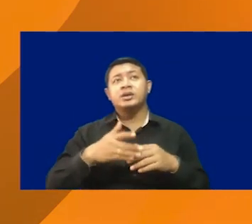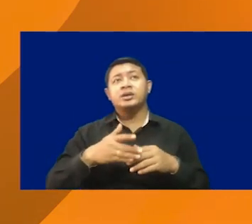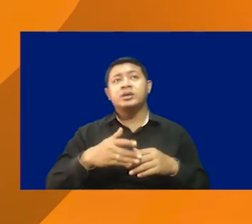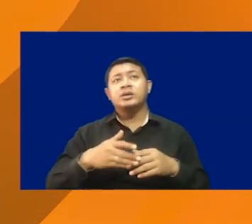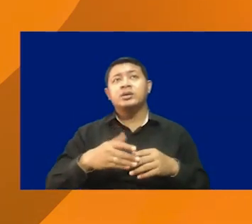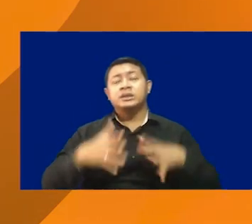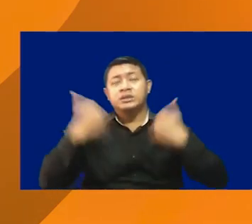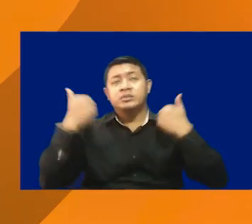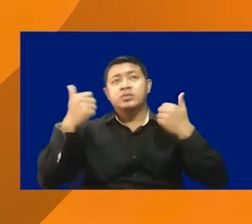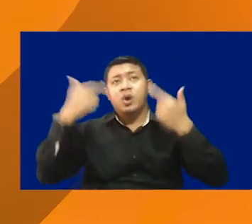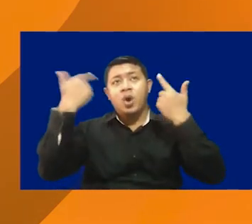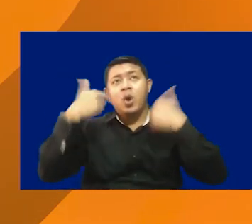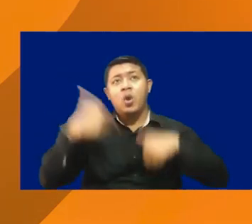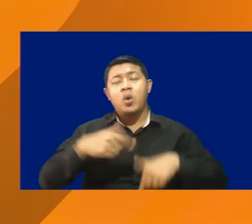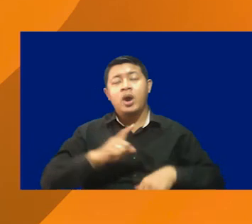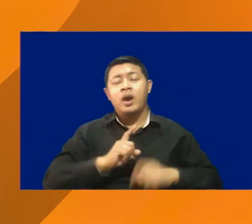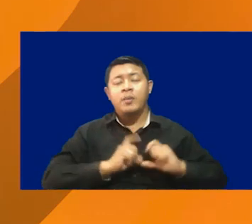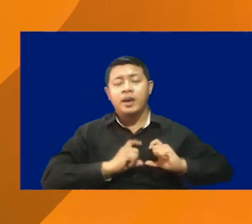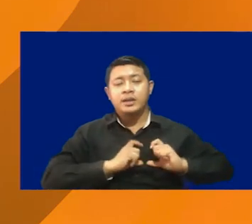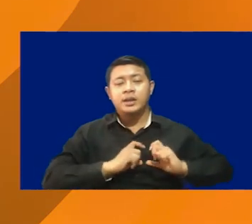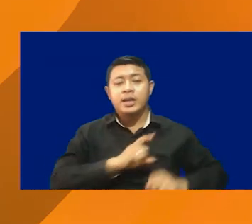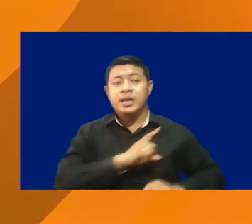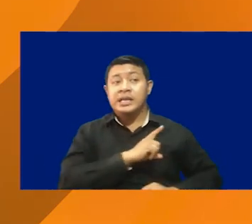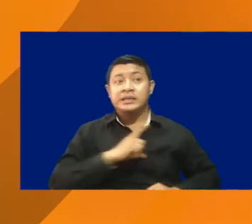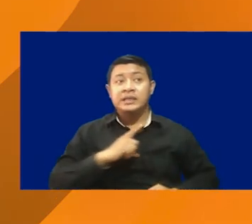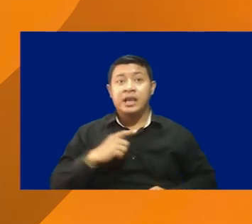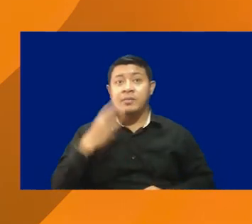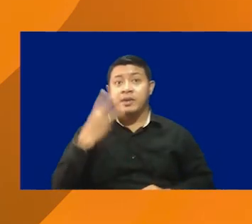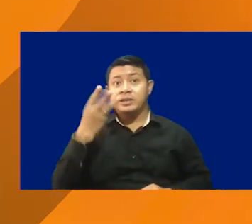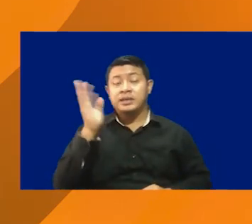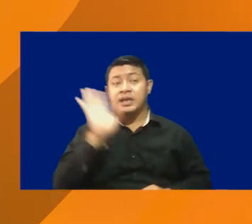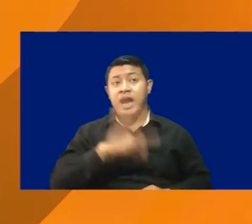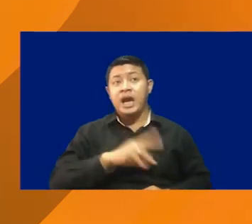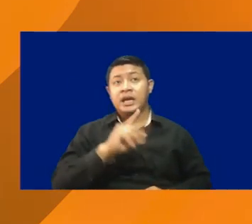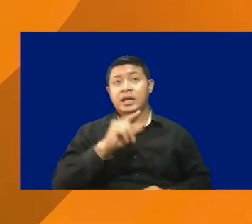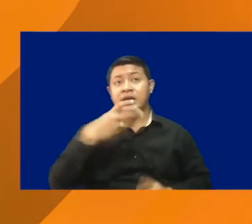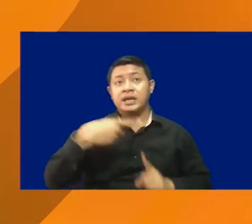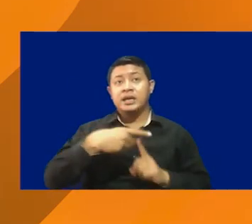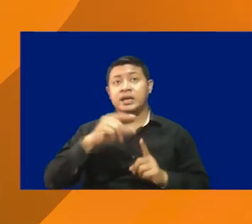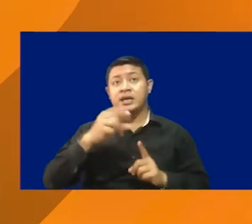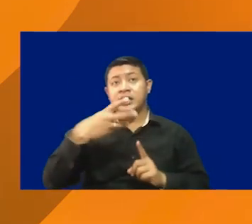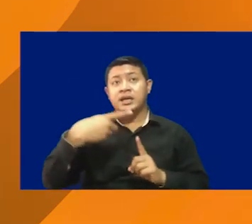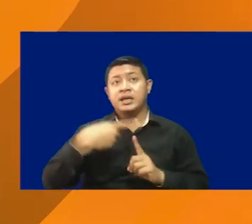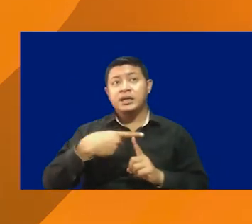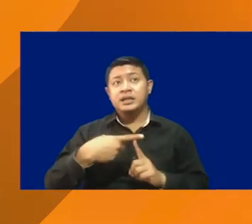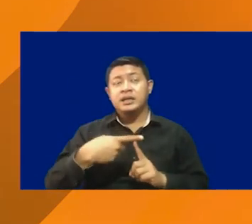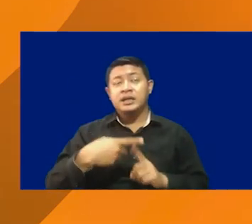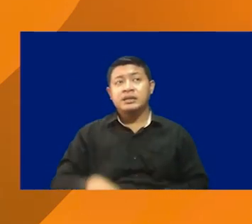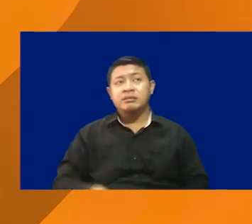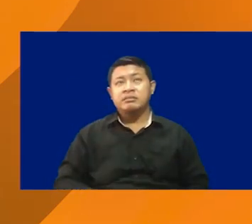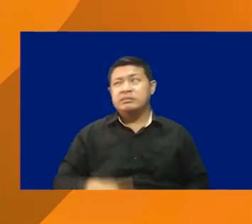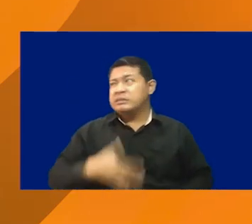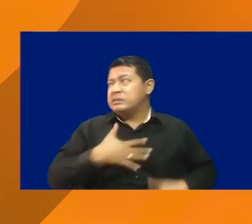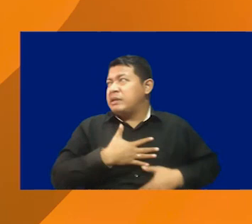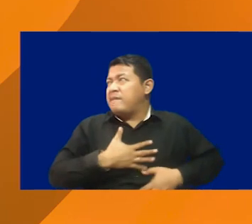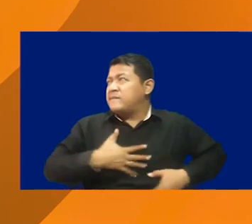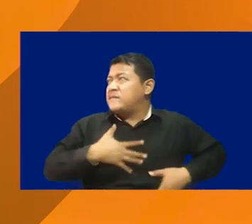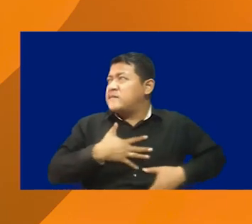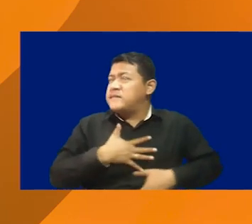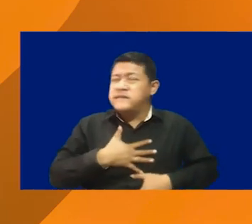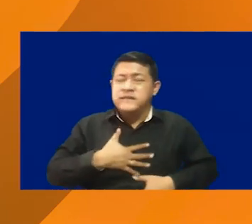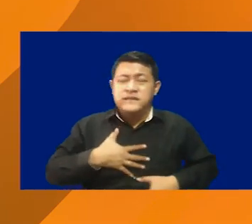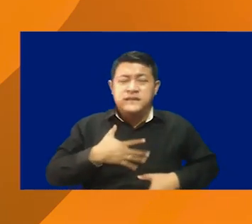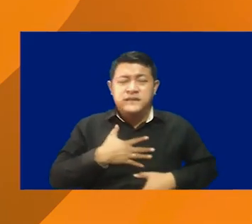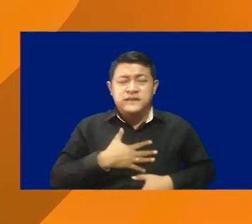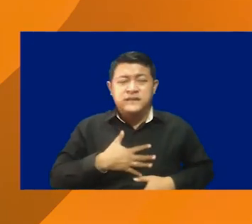itu tuh saya terpaksa, sangat-sangat terpaksa banget ikut. Dan selama 3 hari retret tersebut, saya